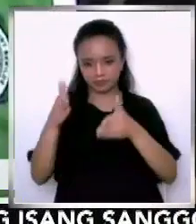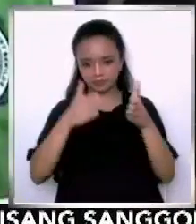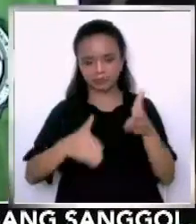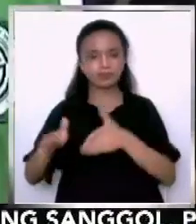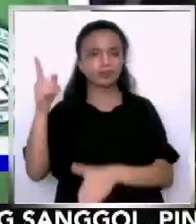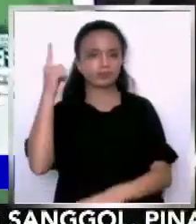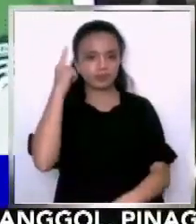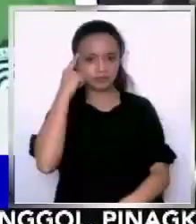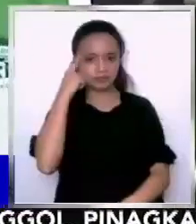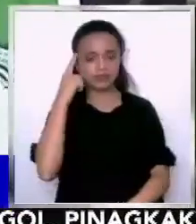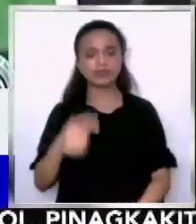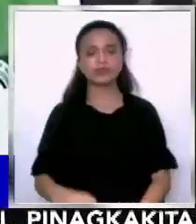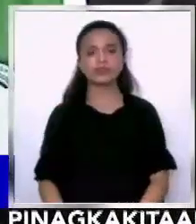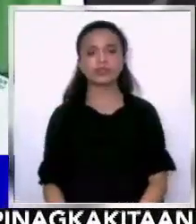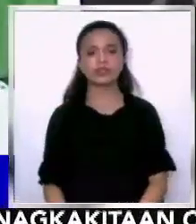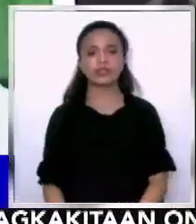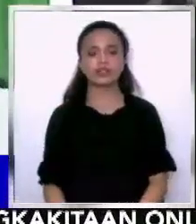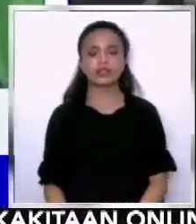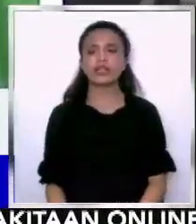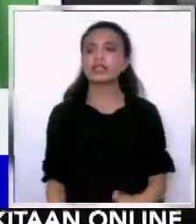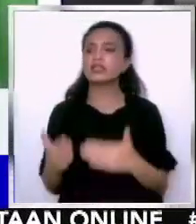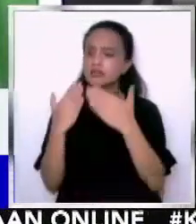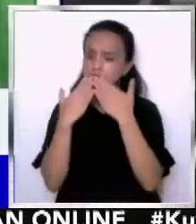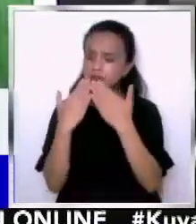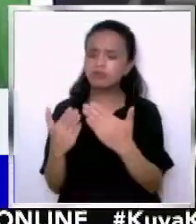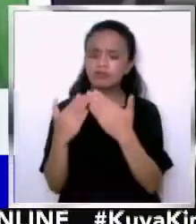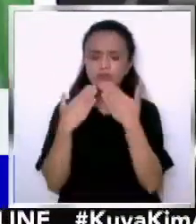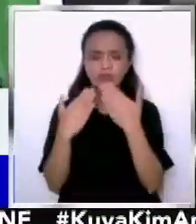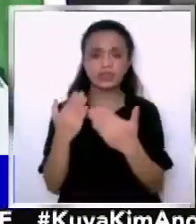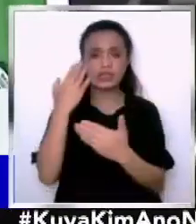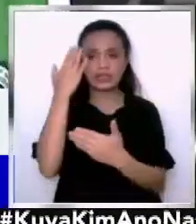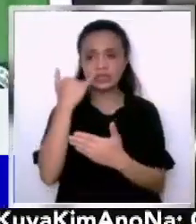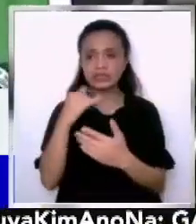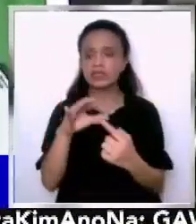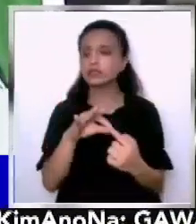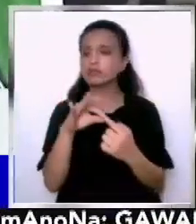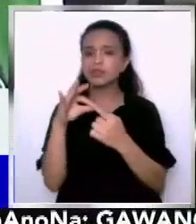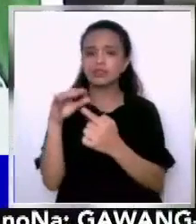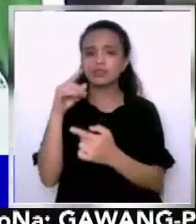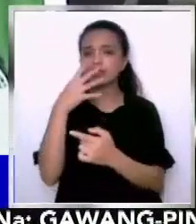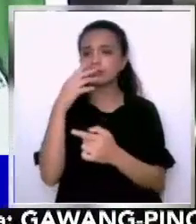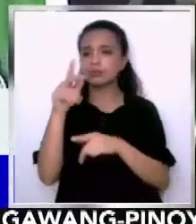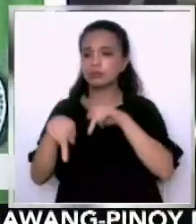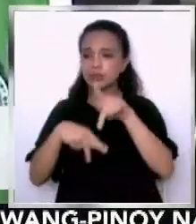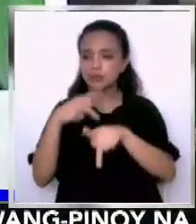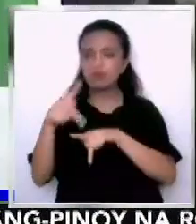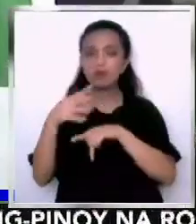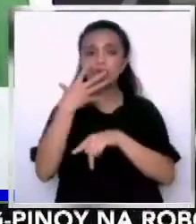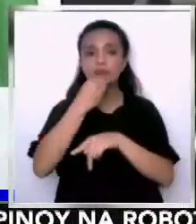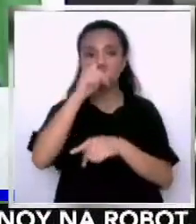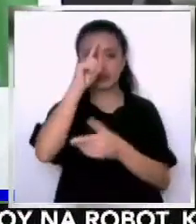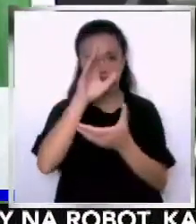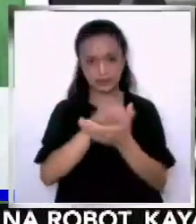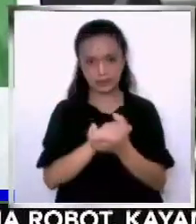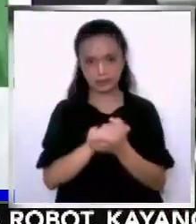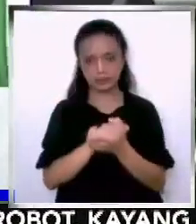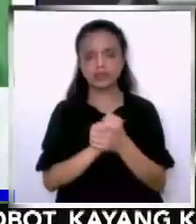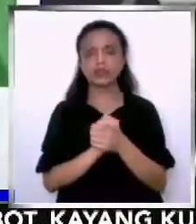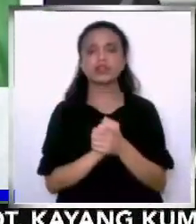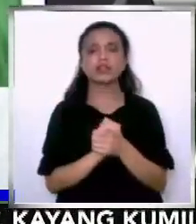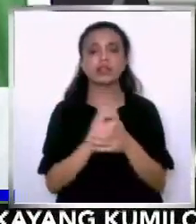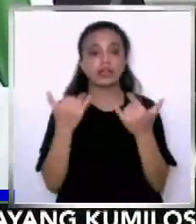talaga, kasi especially to those people who believed in us. From the very beginning until ngayon na nakuha na po namin